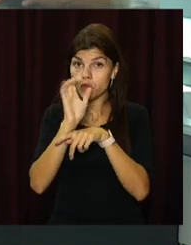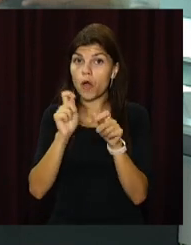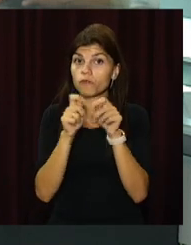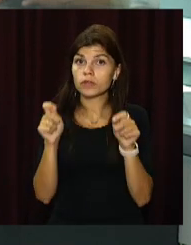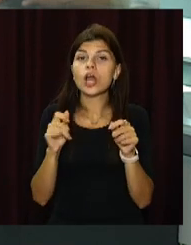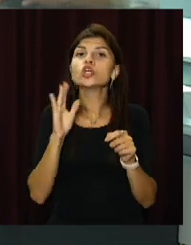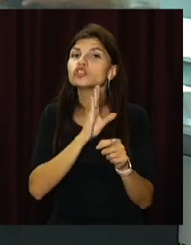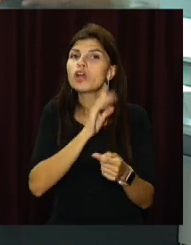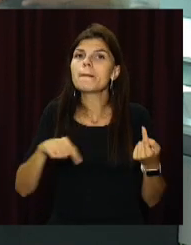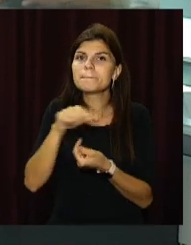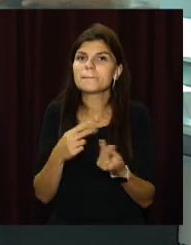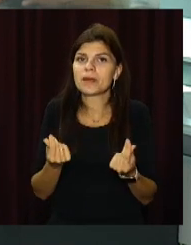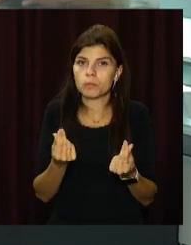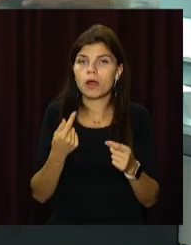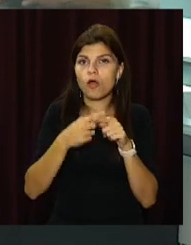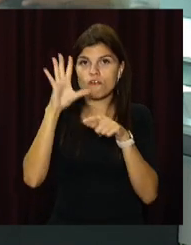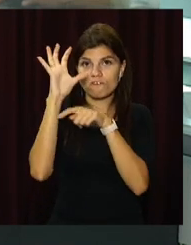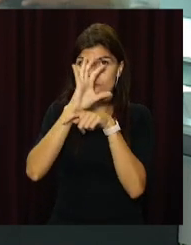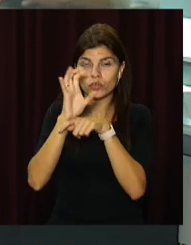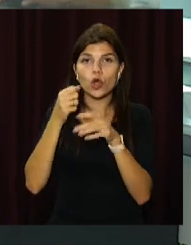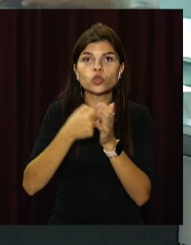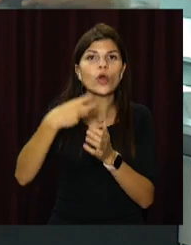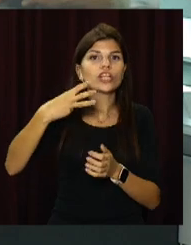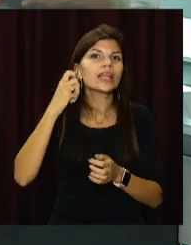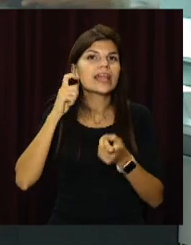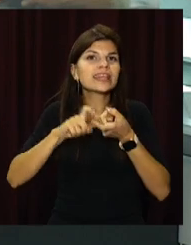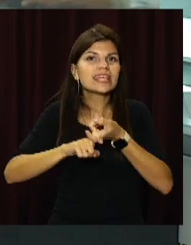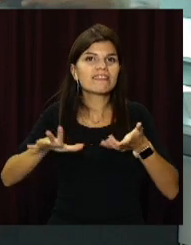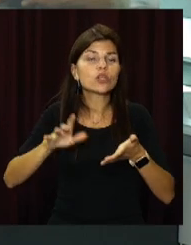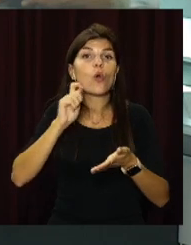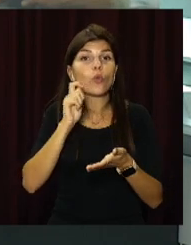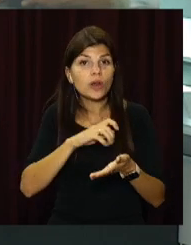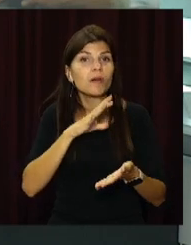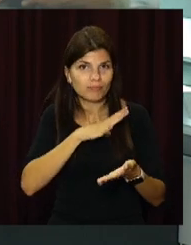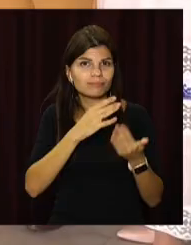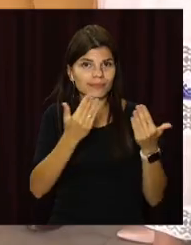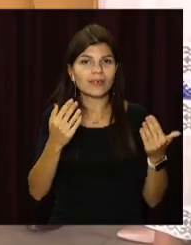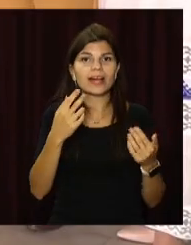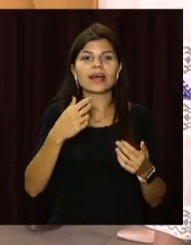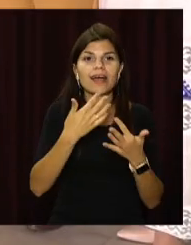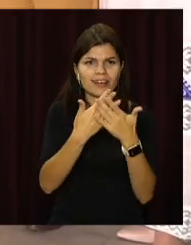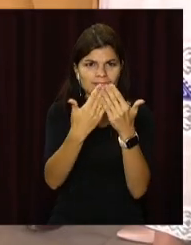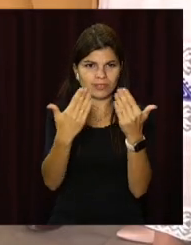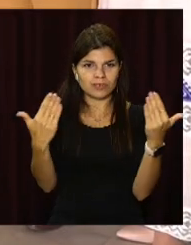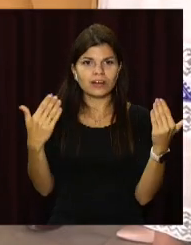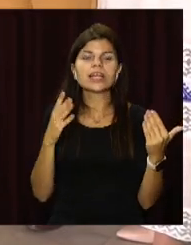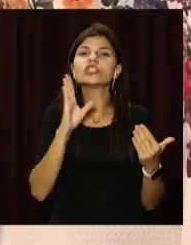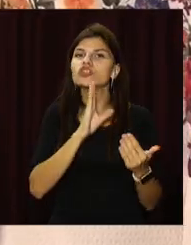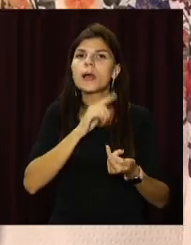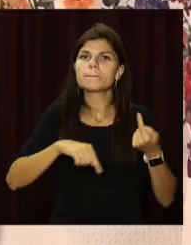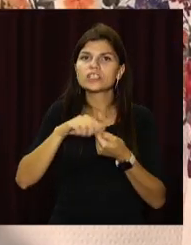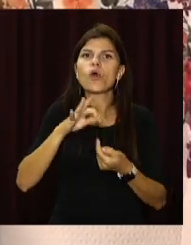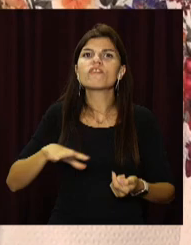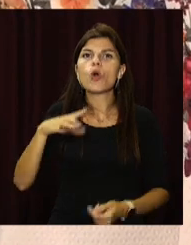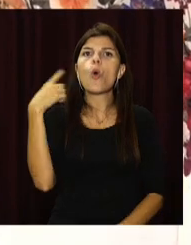Це частина всеукраїнського фотопроєкту до 30-річчя незалежності України. На 20 світлинах – портрети бізнесвумен з